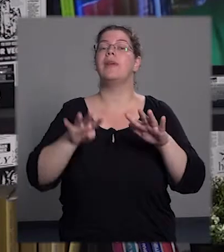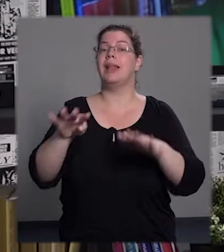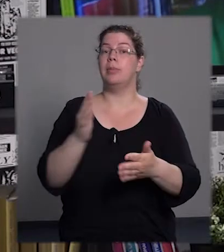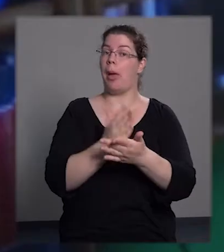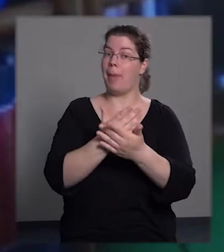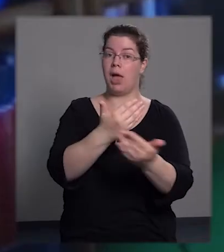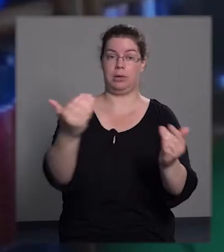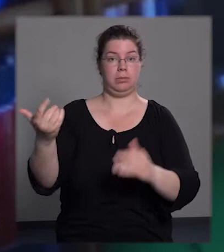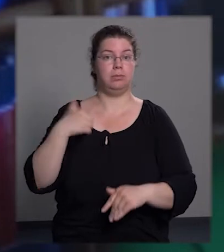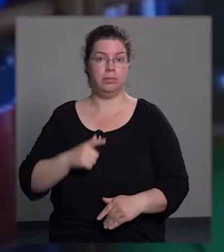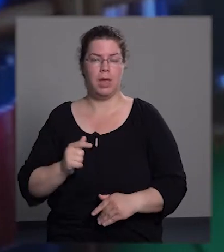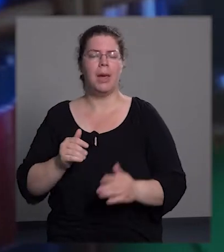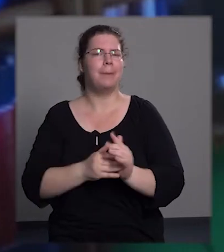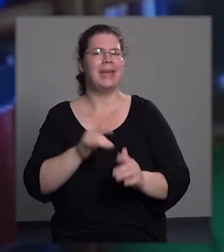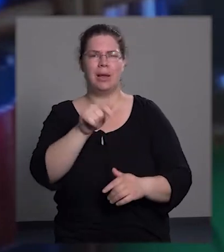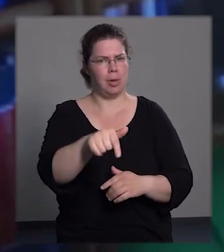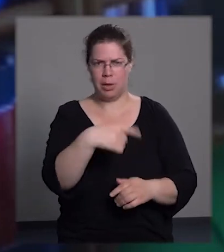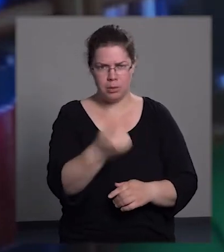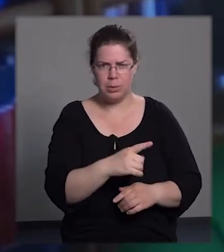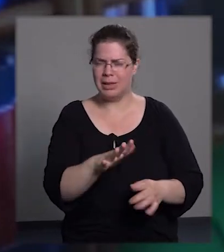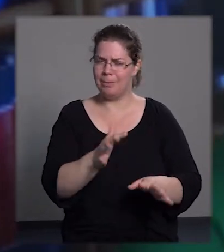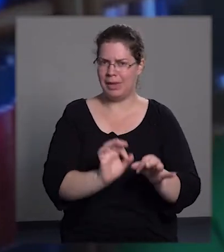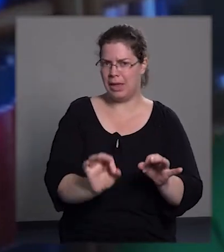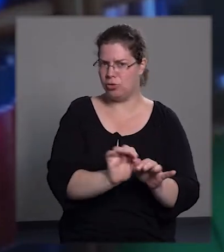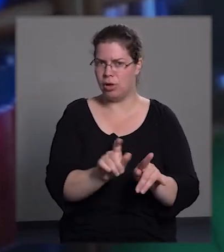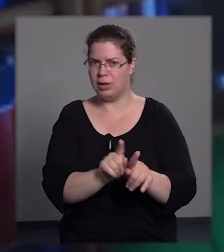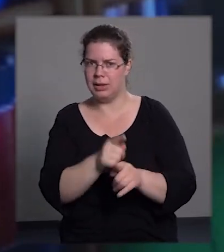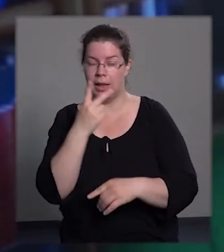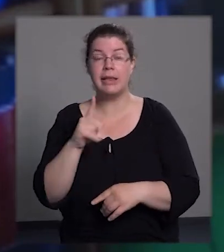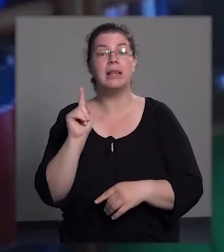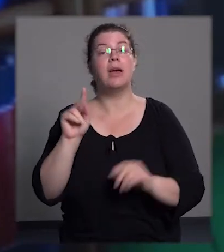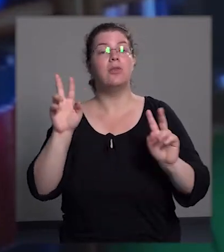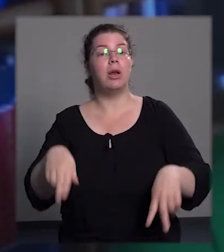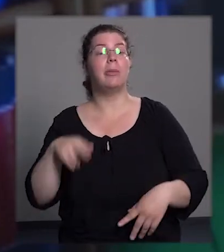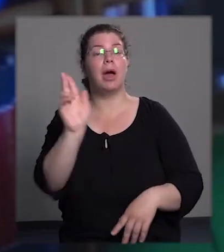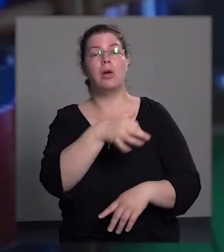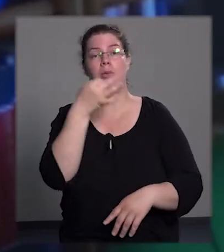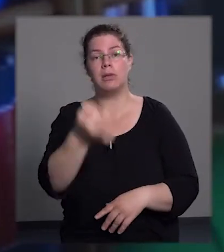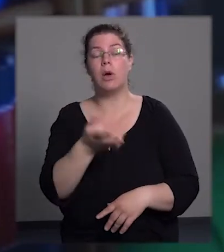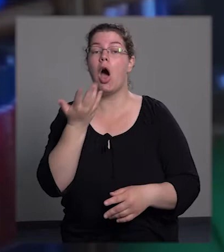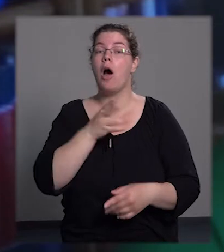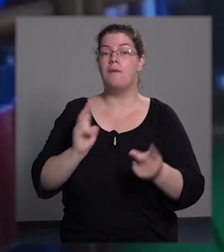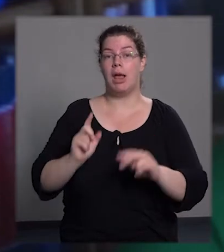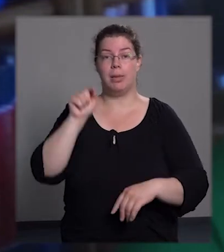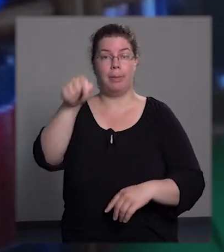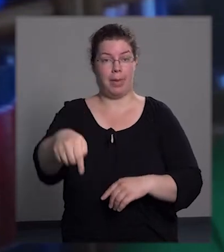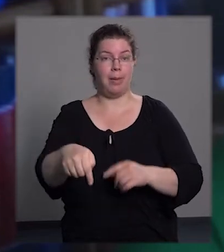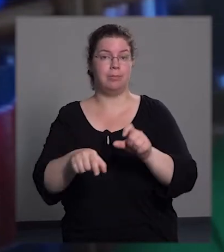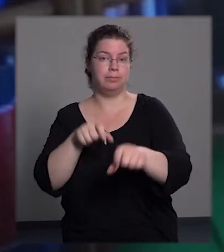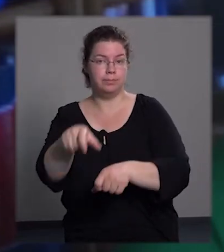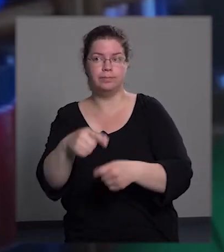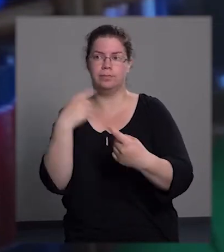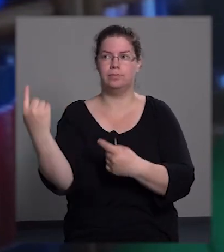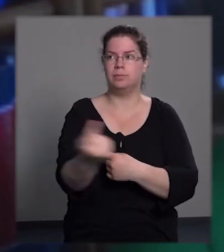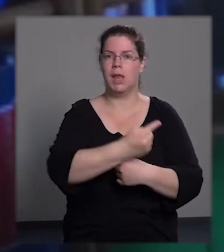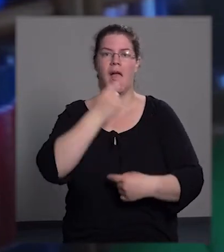akkor még nem ott volt ebben a szobában, nem is teljesen így nézett ki. Tehát tulajdonképpen arról van szó, hogyha valaki bemegy ebbe a szobába, akkor Neményi